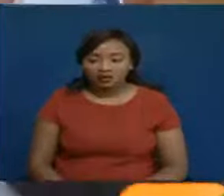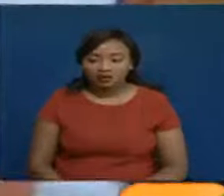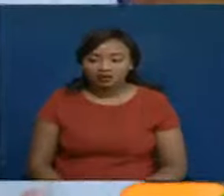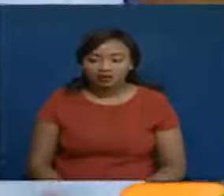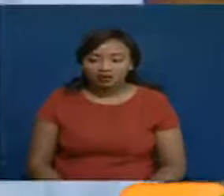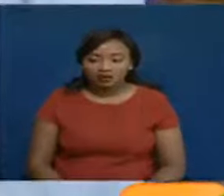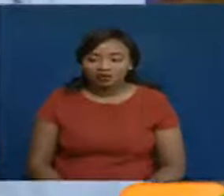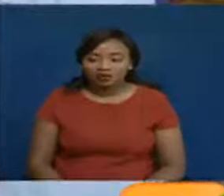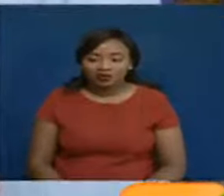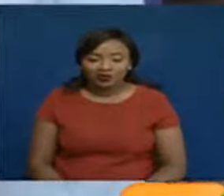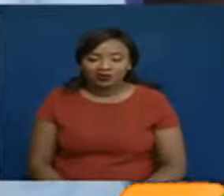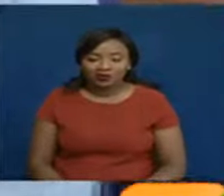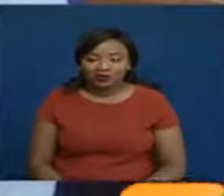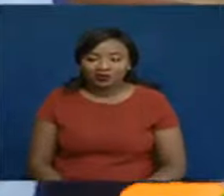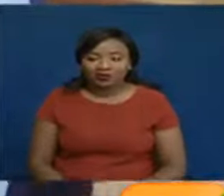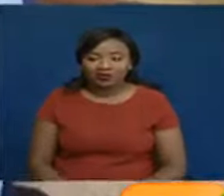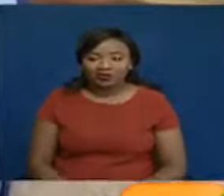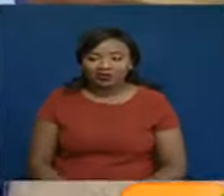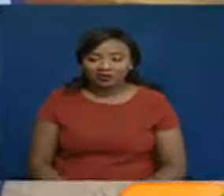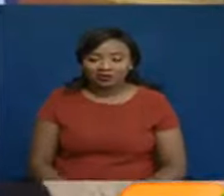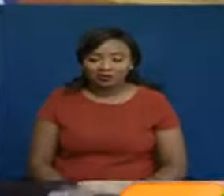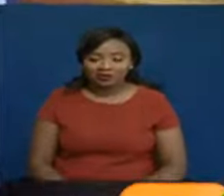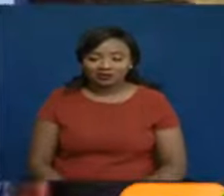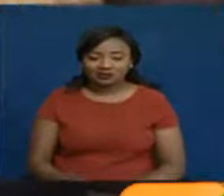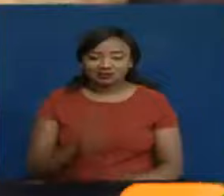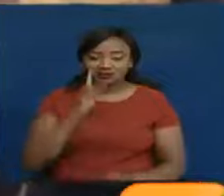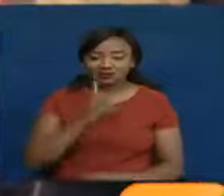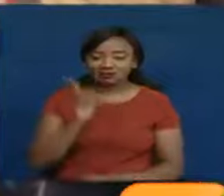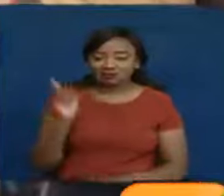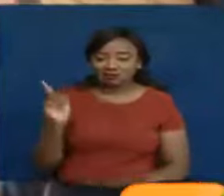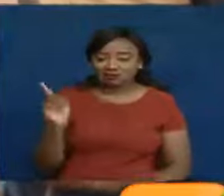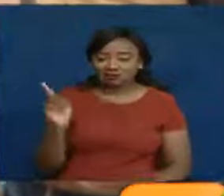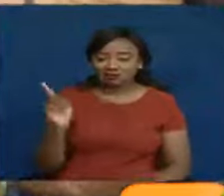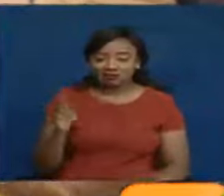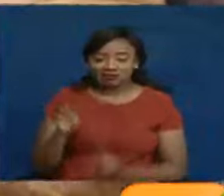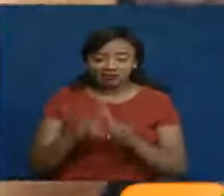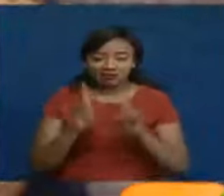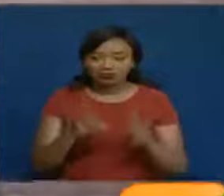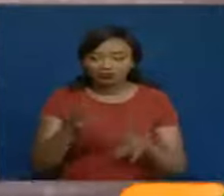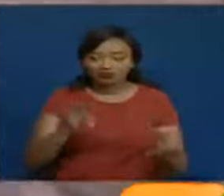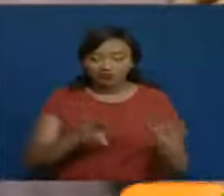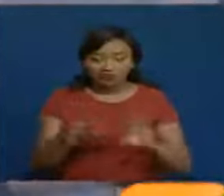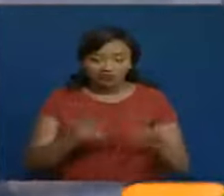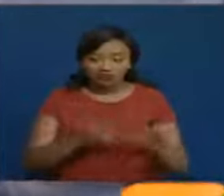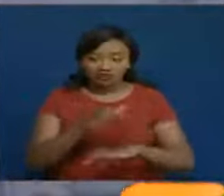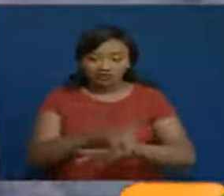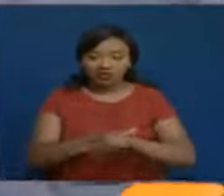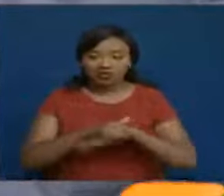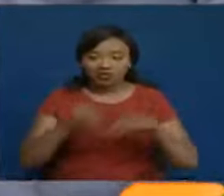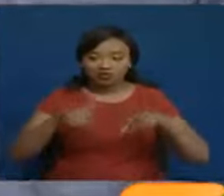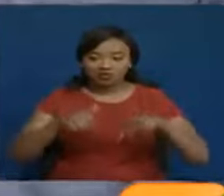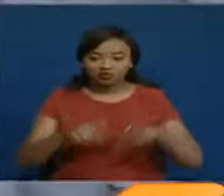Watainiwa wa mtihani wa kidato cha 4 KCSE walizamia mtihani wa kemia na Kiingereza hii leo.